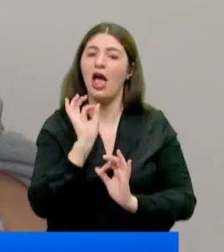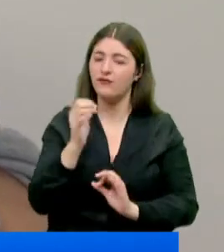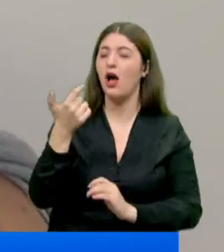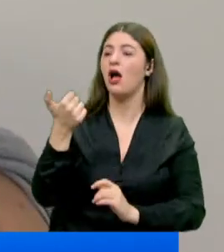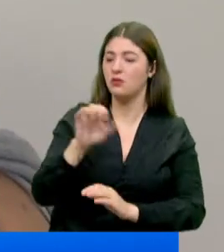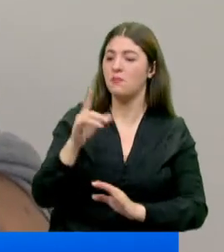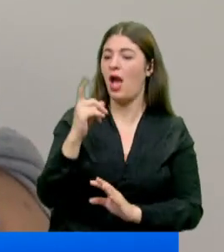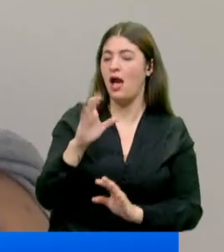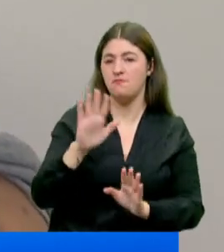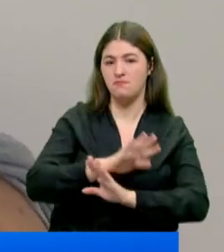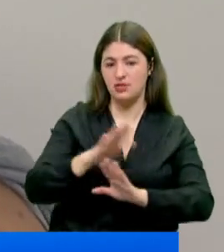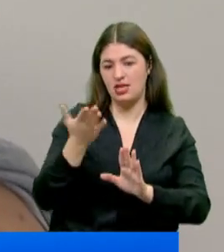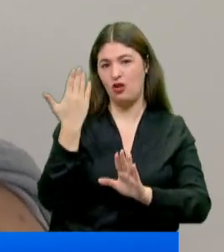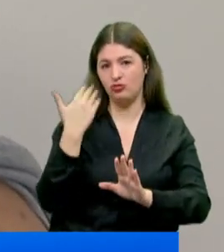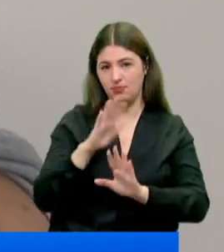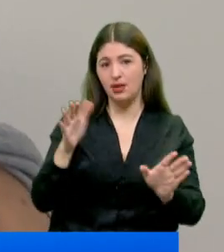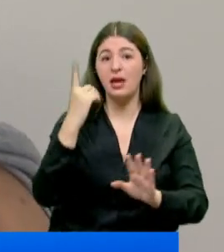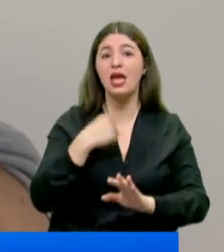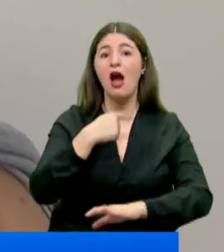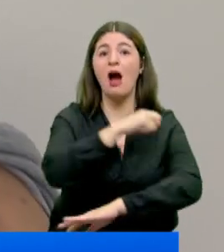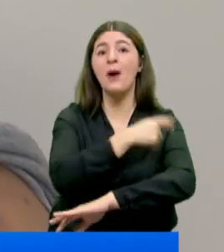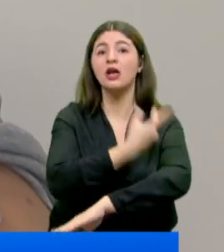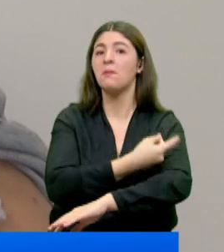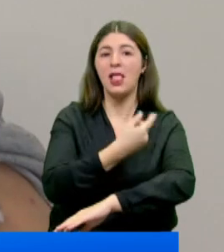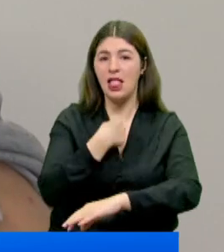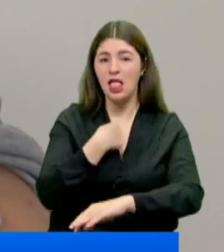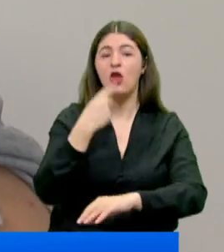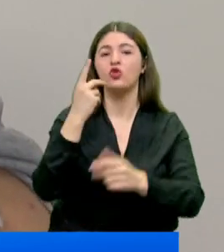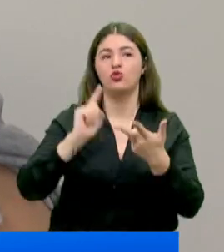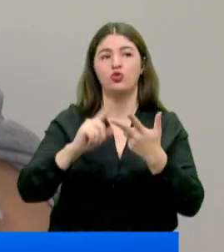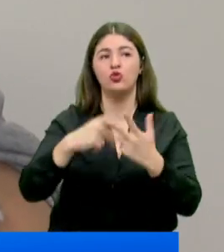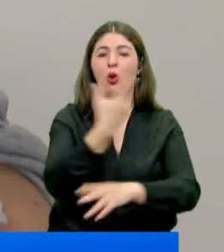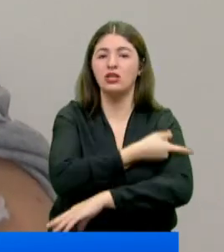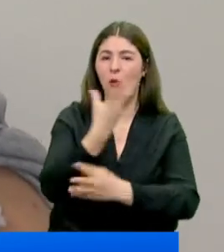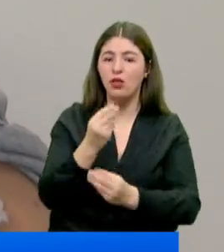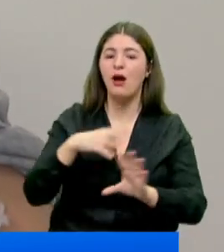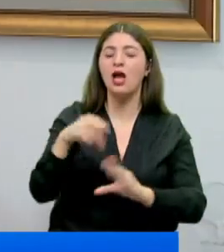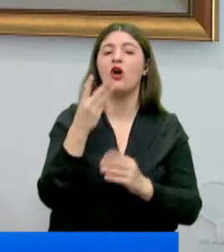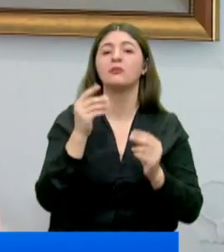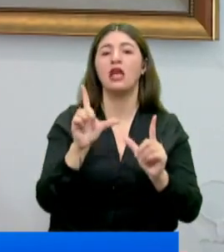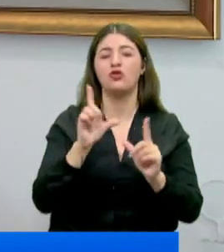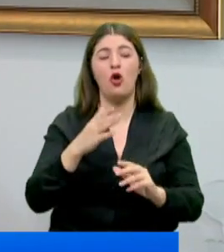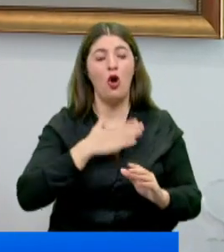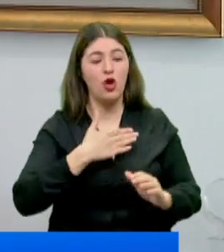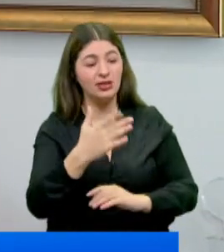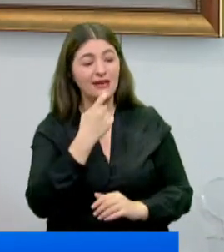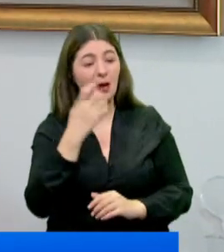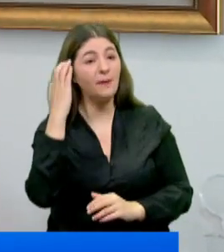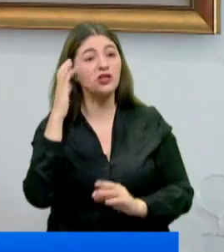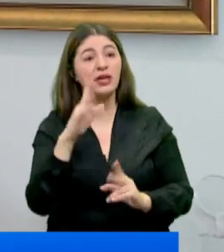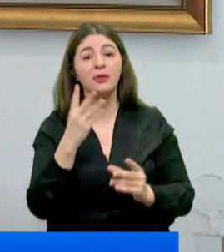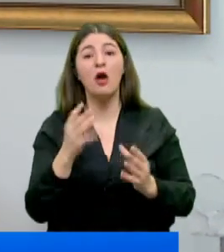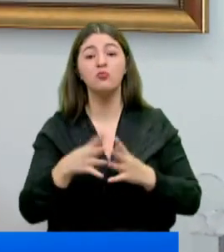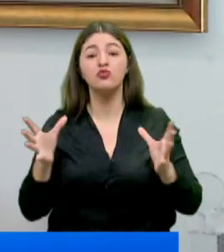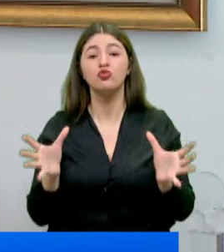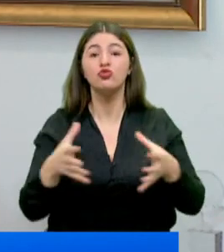olmuştu Bir ay geçmişti gitme yöntek olanlardan Ben şu anda içinde uzun oldum herkes olması gerekiyor Önümüzdeki yılın başı gibi